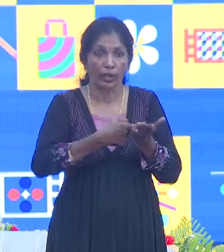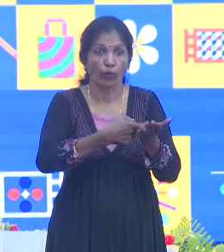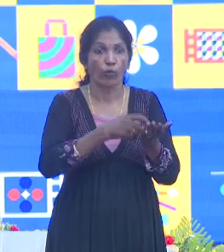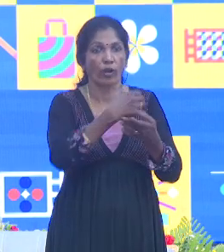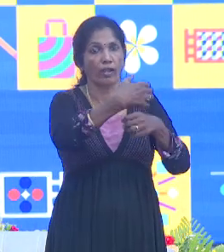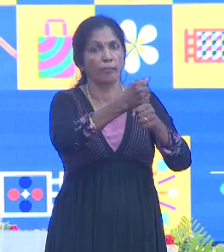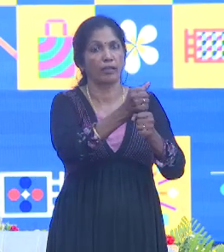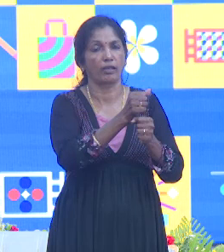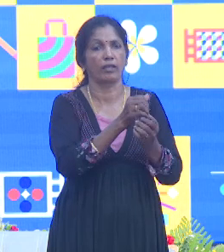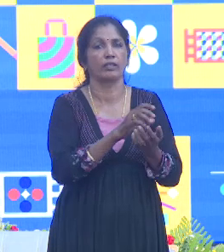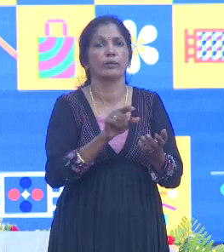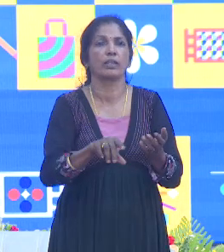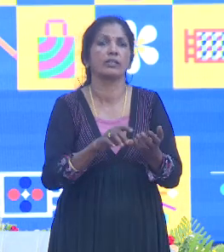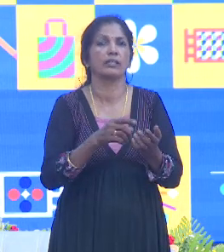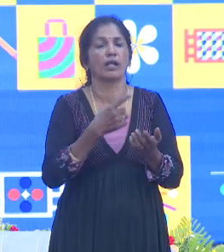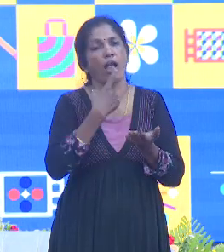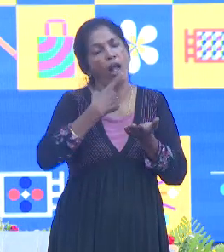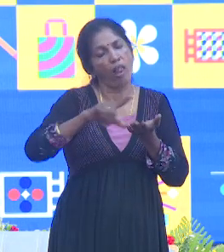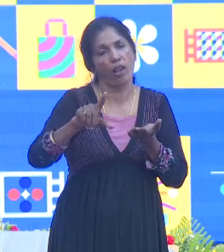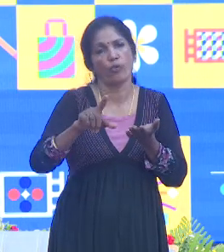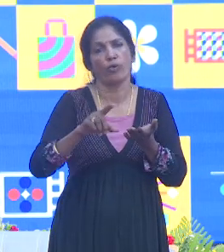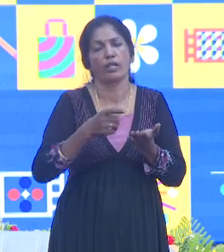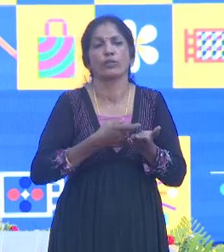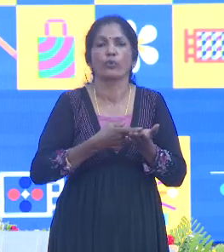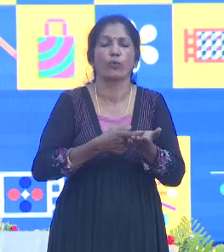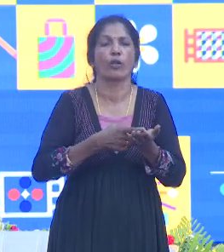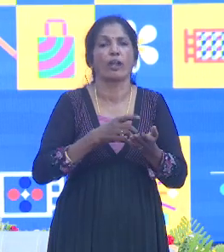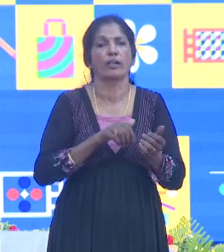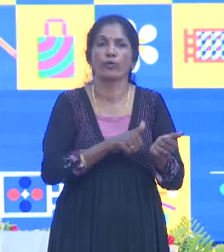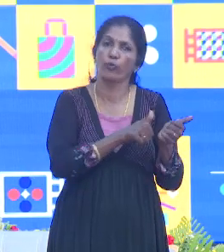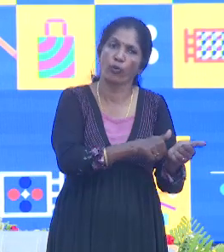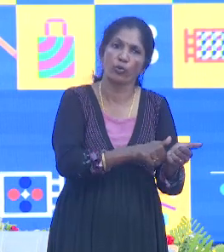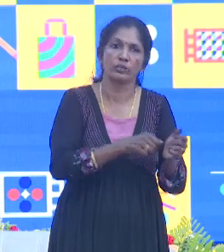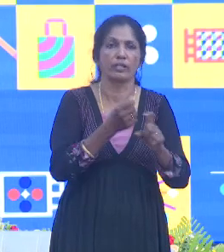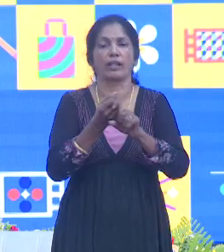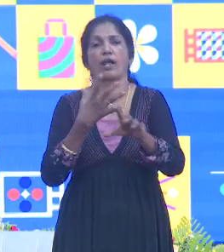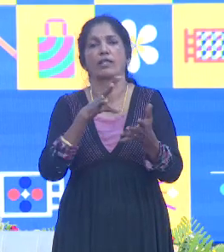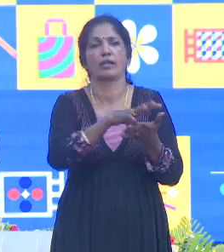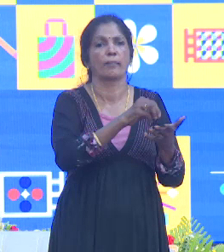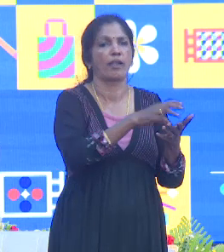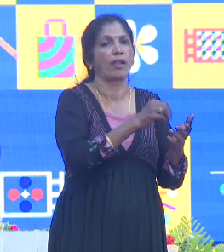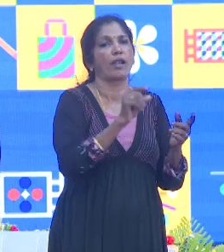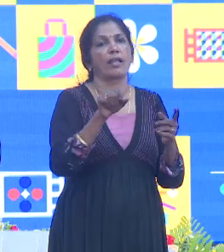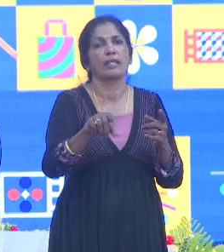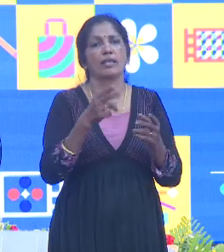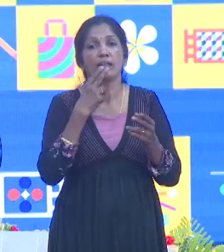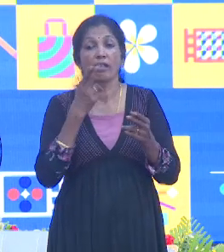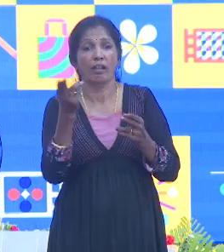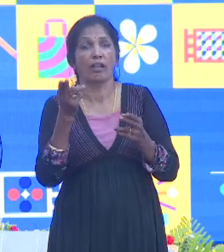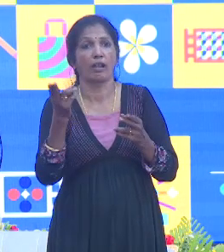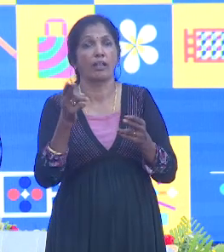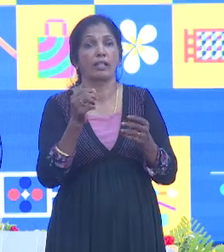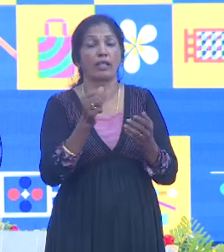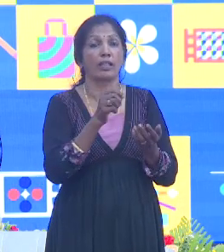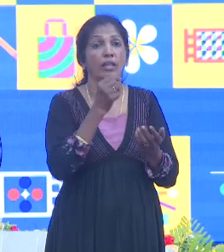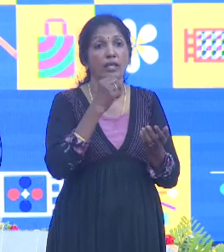നിയമം പ്രാബല്യത്തിലാകുകയും നിയമപരമായി കേരളത്തിൻ്റെ മണ്ണിൽ പാട്ടക്കാരൻ എന്ന വ്യവസ്ഥ,